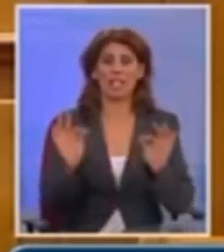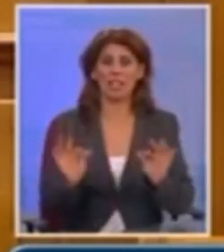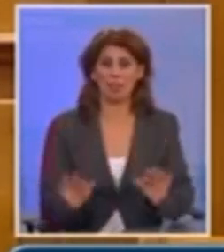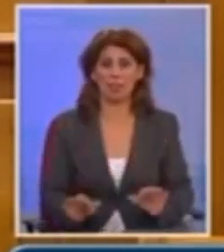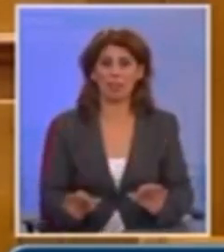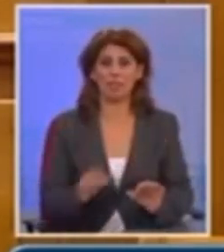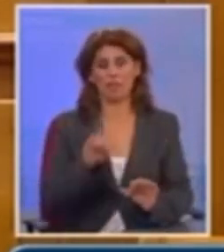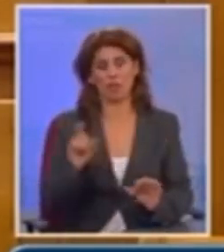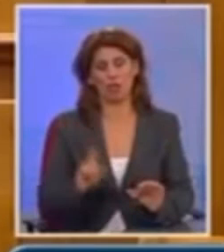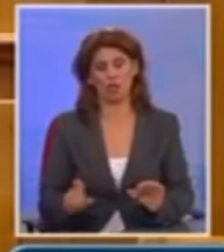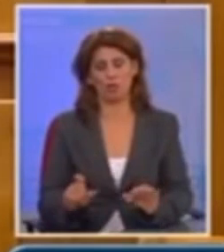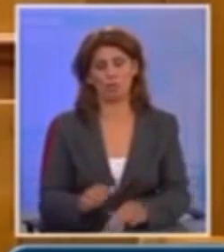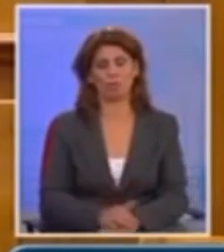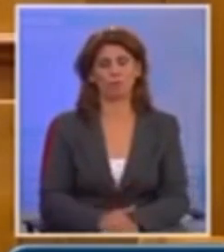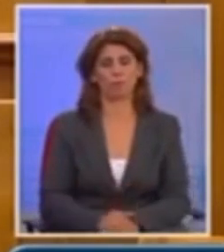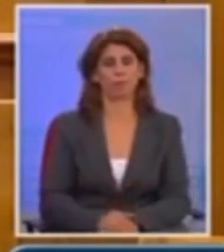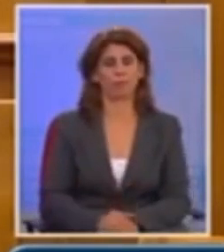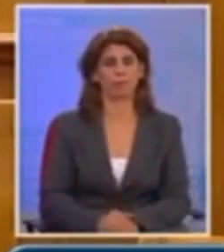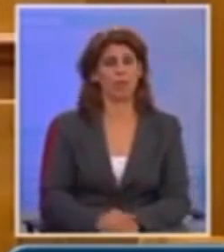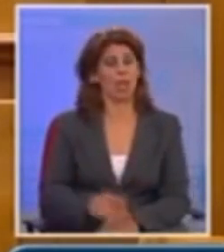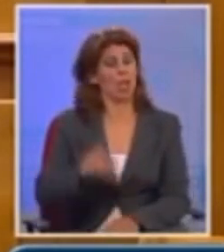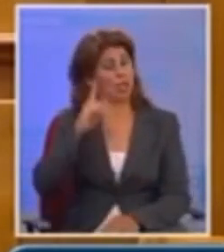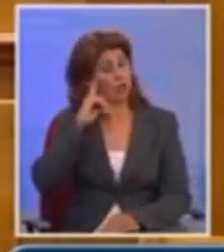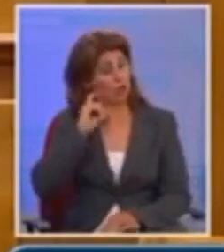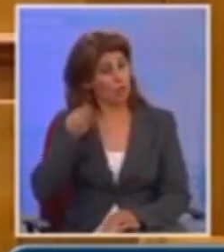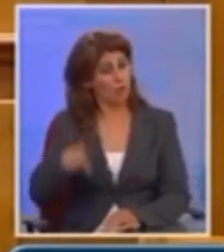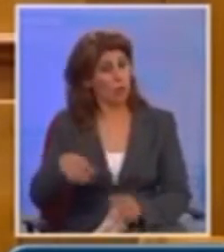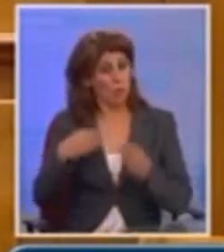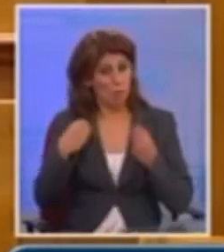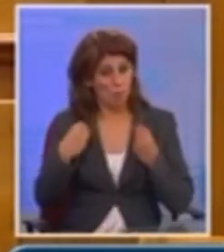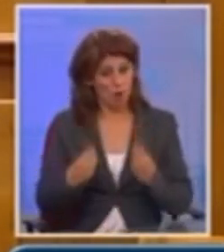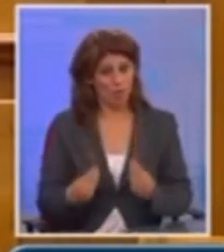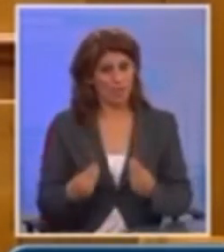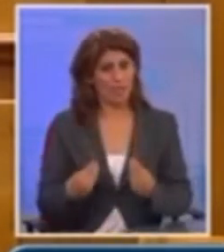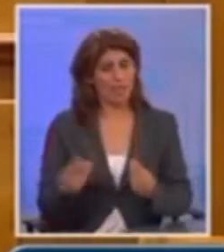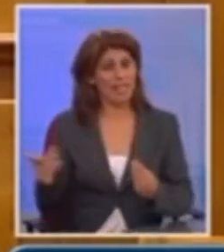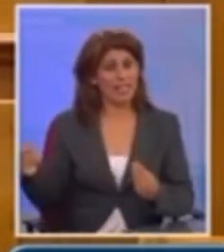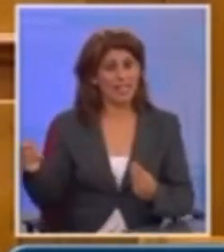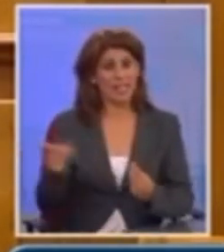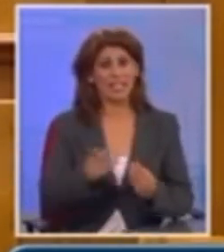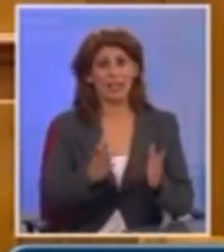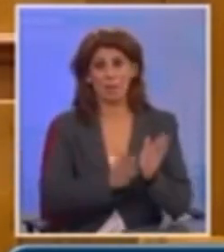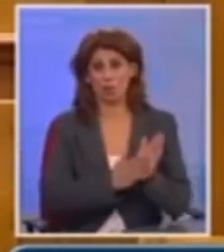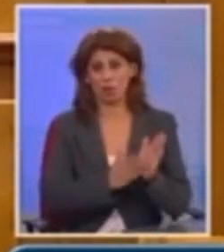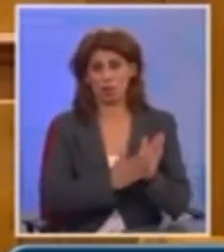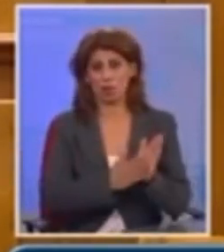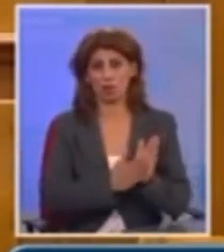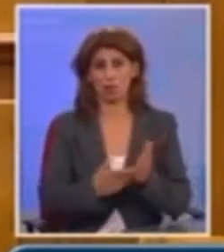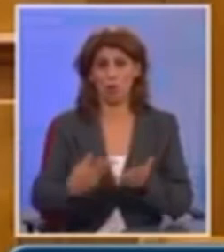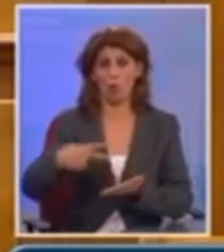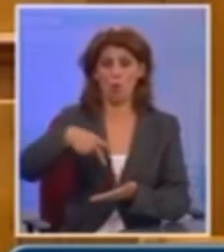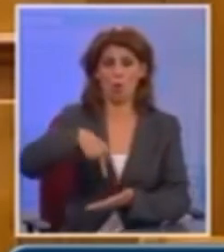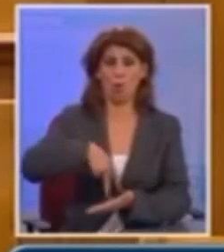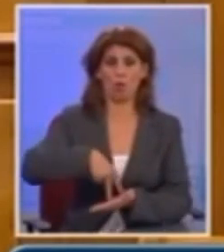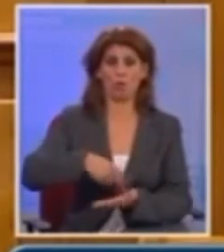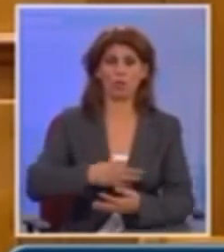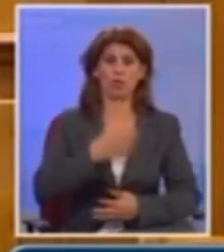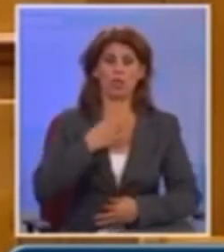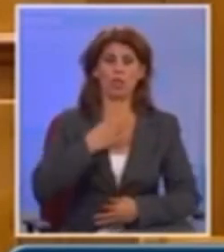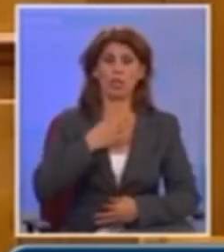ρυθμίσεις βιώσιμο. Το γνώριζαν πολύ καλά και εκείνοι που χειροκροτούσαν όρθιοι τον